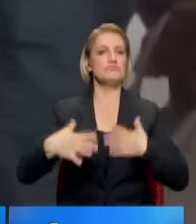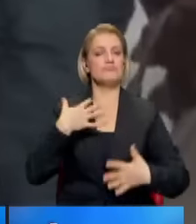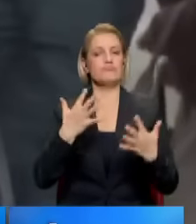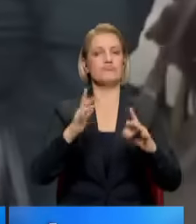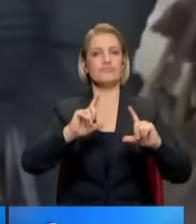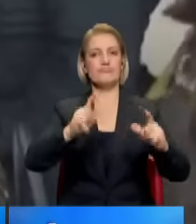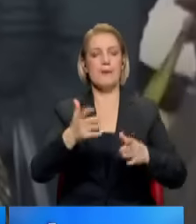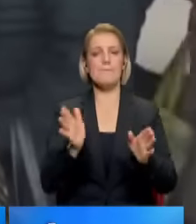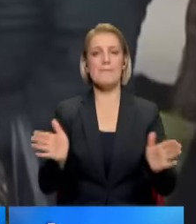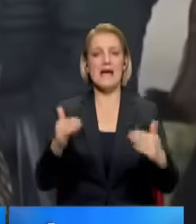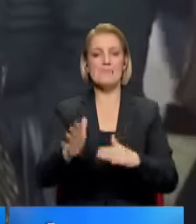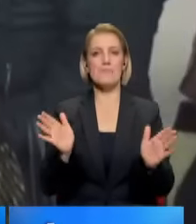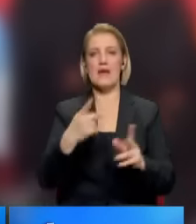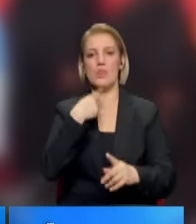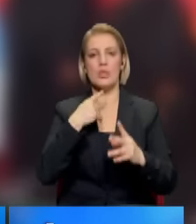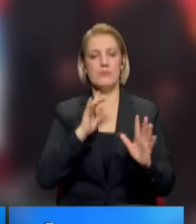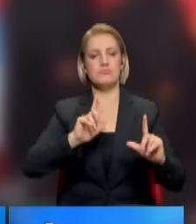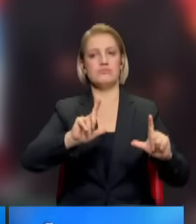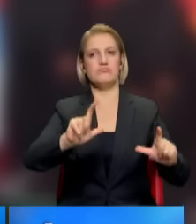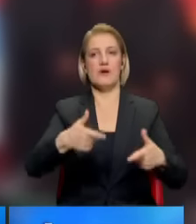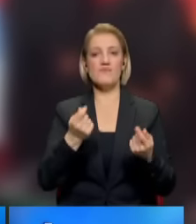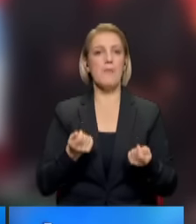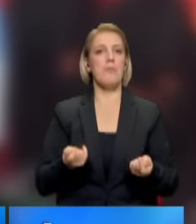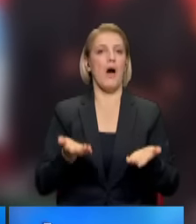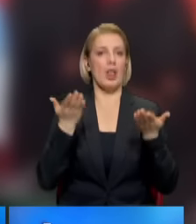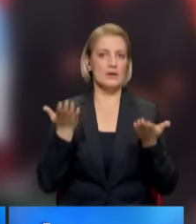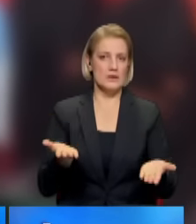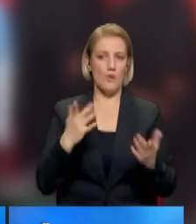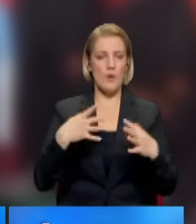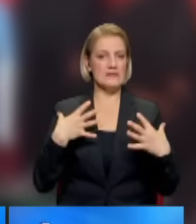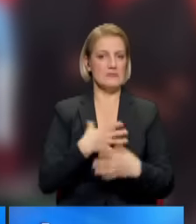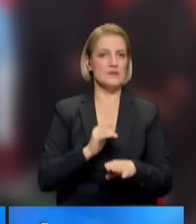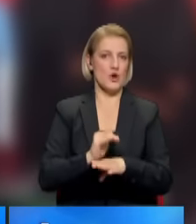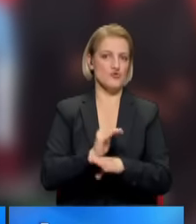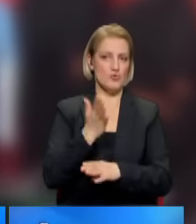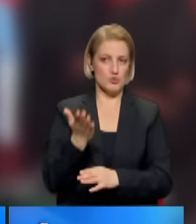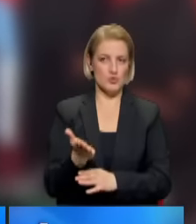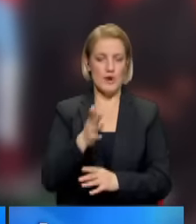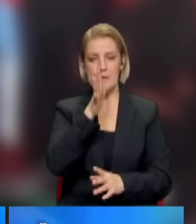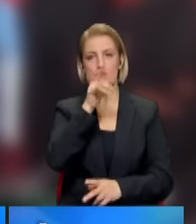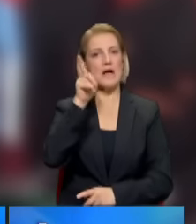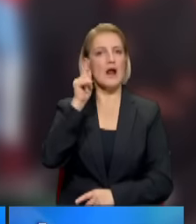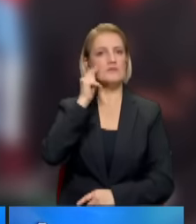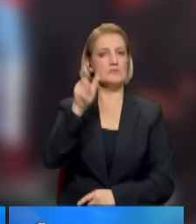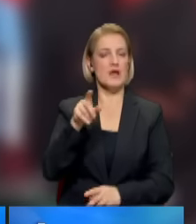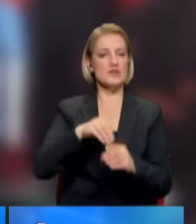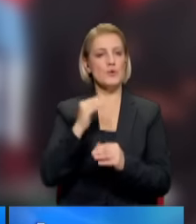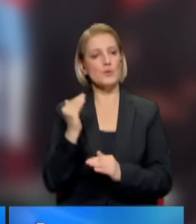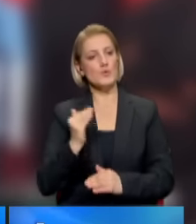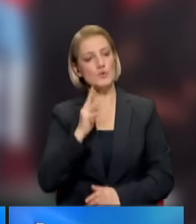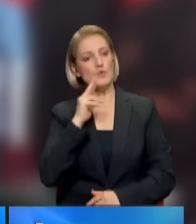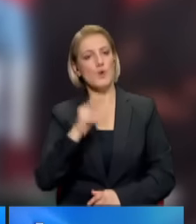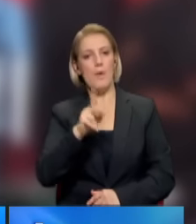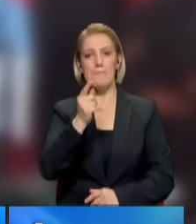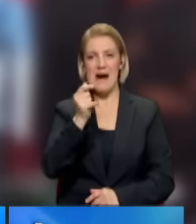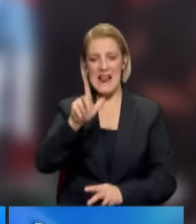yapıyor. Paket paket lokum tatlı alıyor. Fiyatlar çok yüksek. O sıkıntıyı yaşıyoruz. Bulgar için uygun geliyor. Çünkü onlar para